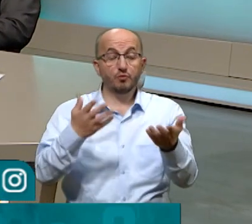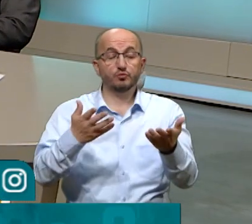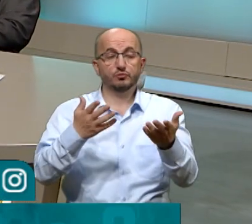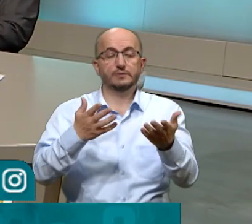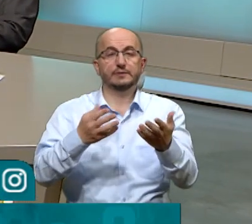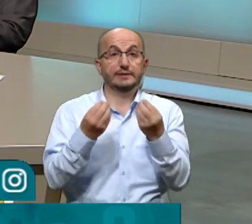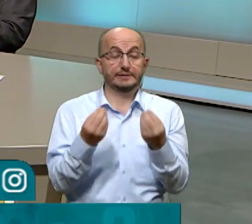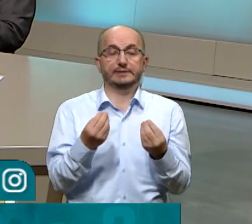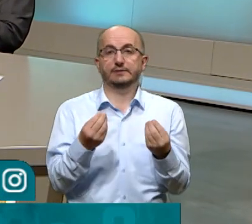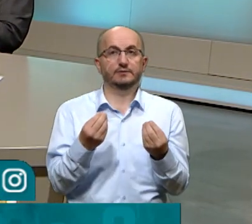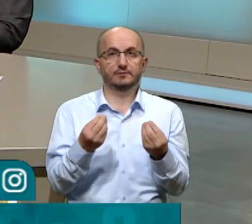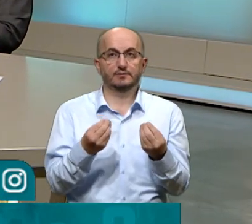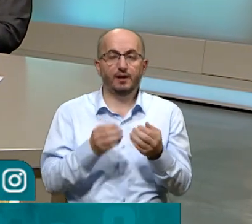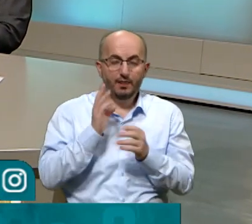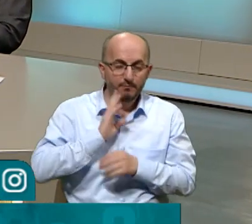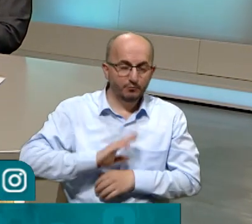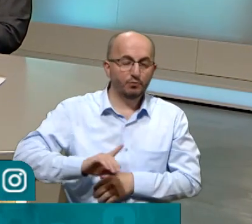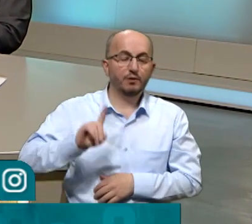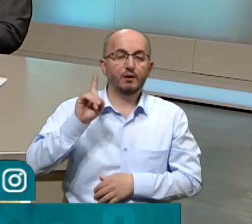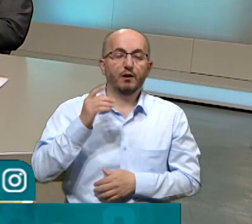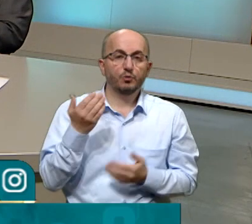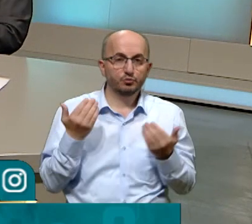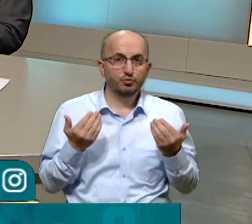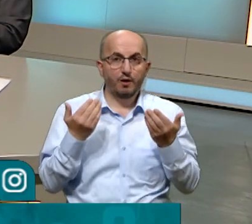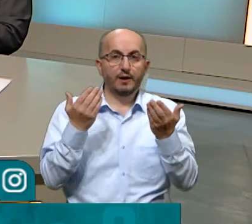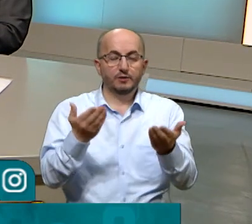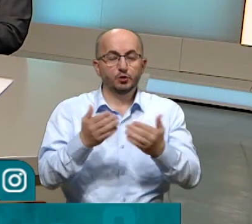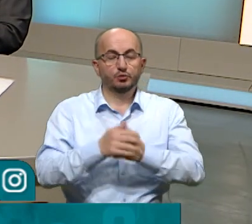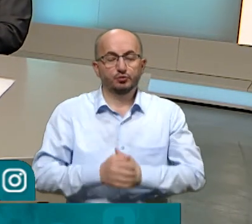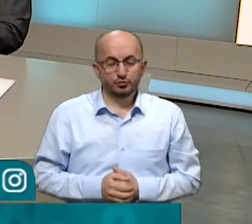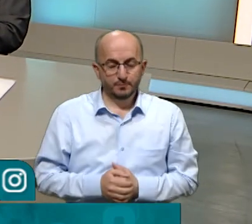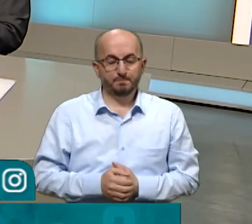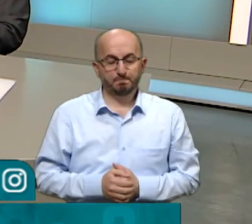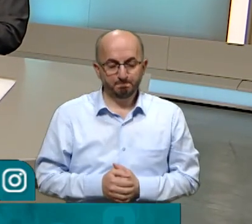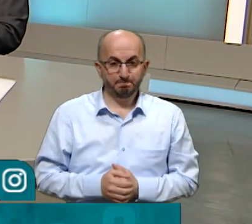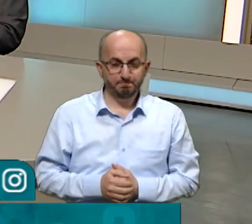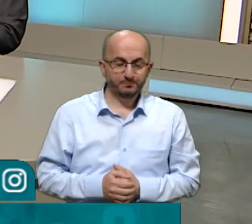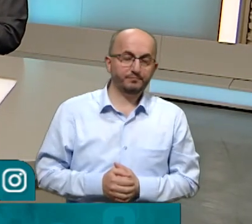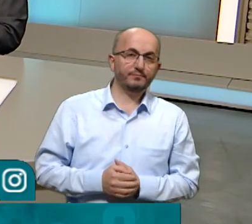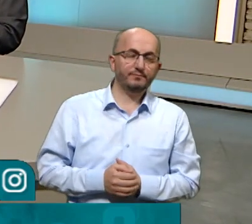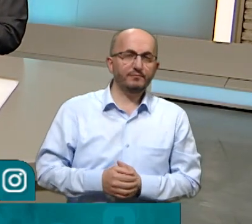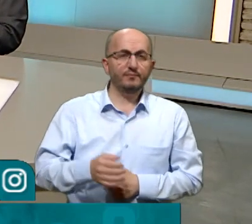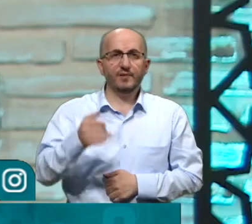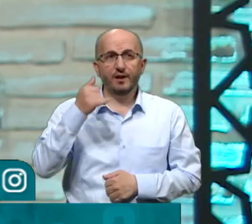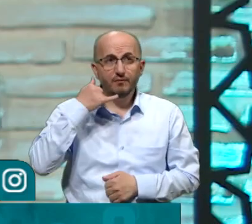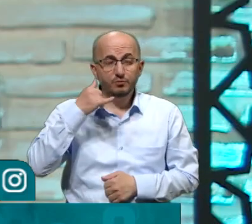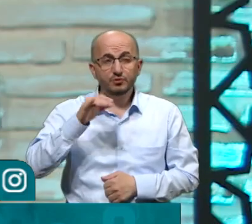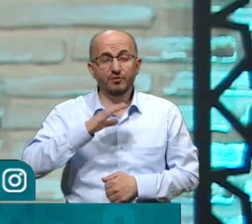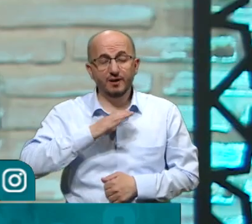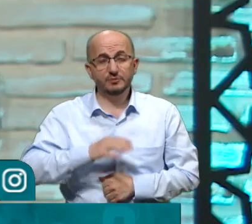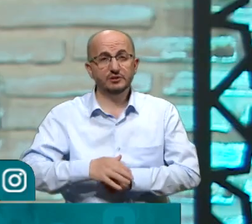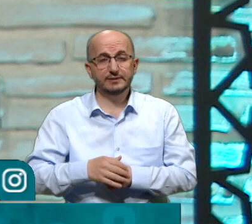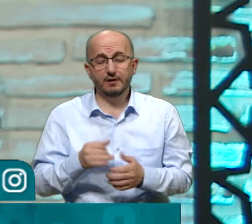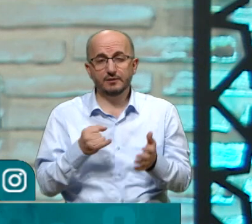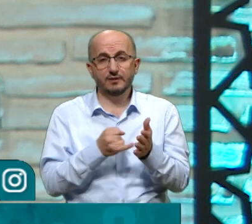Sizler nasıl Elhamdülillah duacıyım Allah'ım sağlık afiyet temiz da değil Esas Amin ecmain inşallah telefonumuz varmış hocam ilk